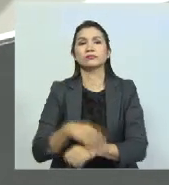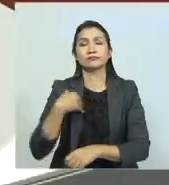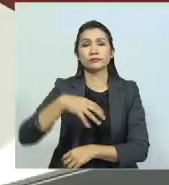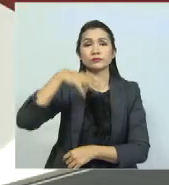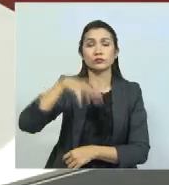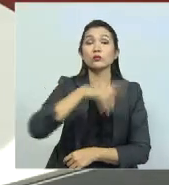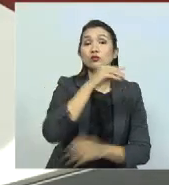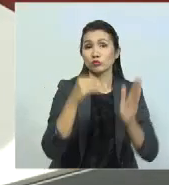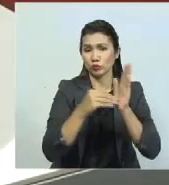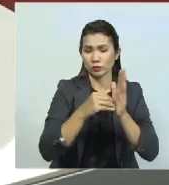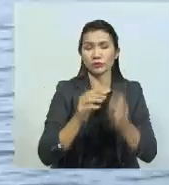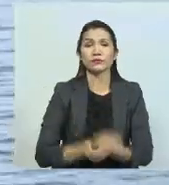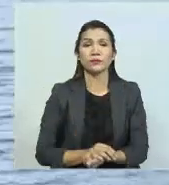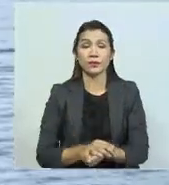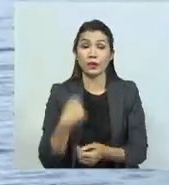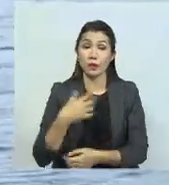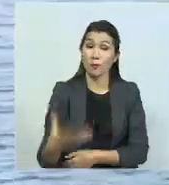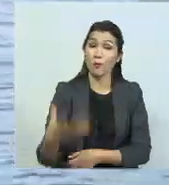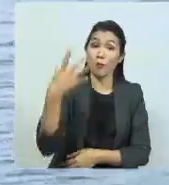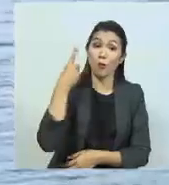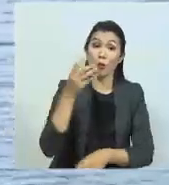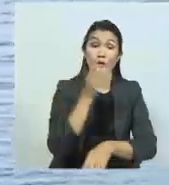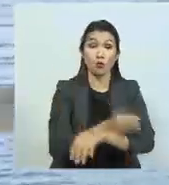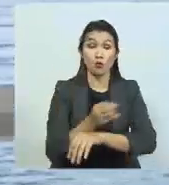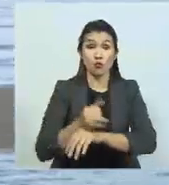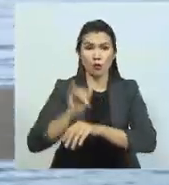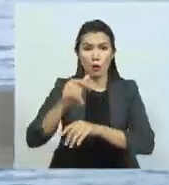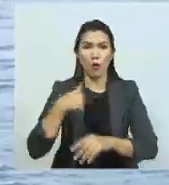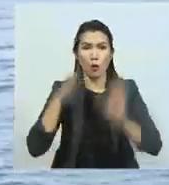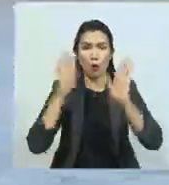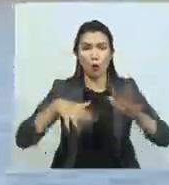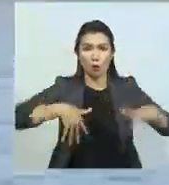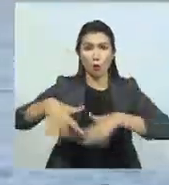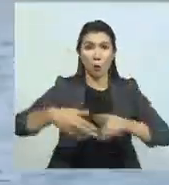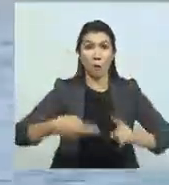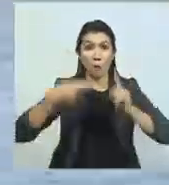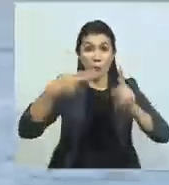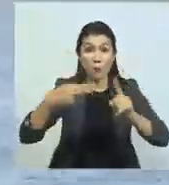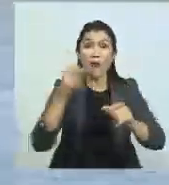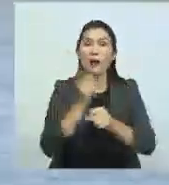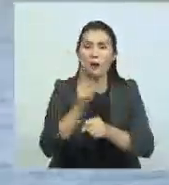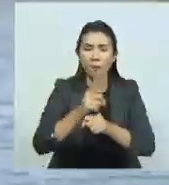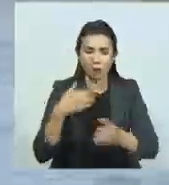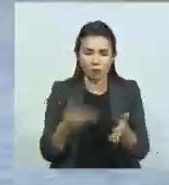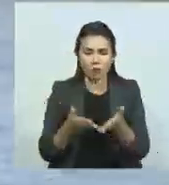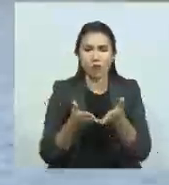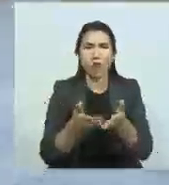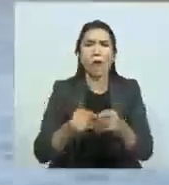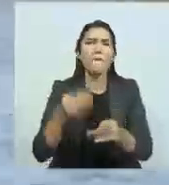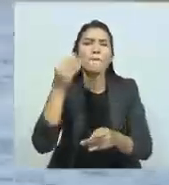วนเมื่อวานนี้นะครับชาวจังหวัดพระนครศรีอยุธยากว่าหมื่นคนก็ได้จัดขบวนเรือพื้นบ้าน